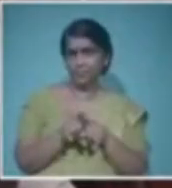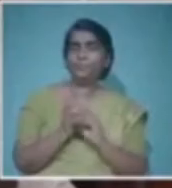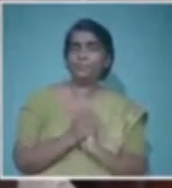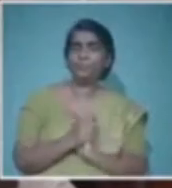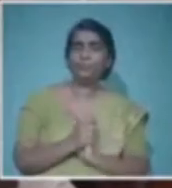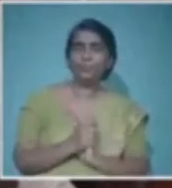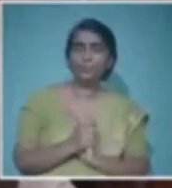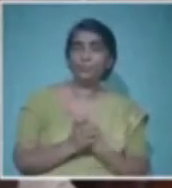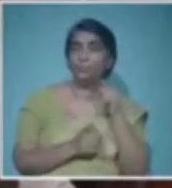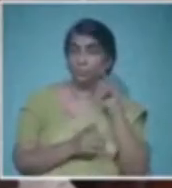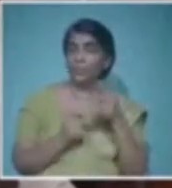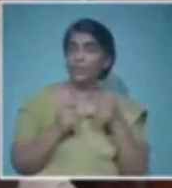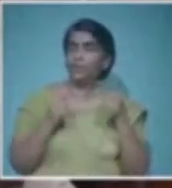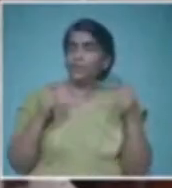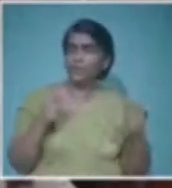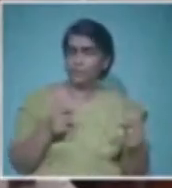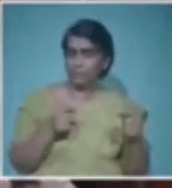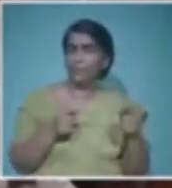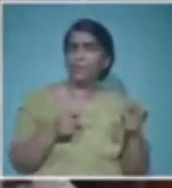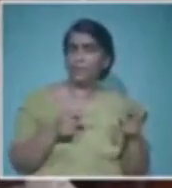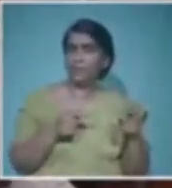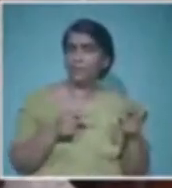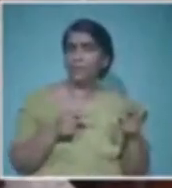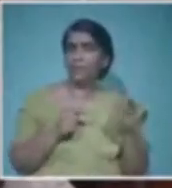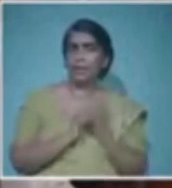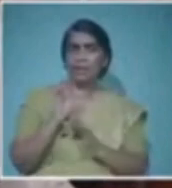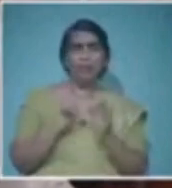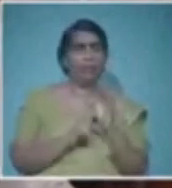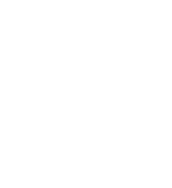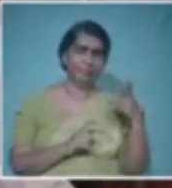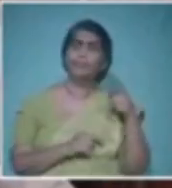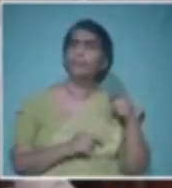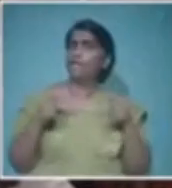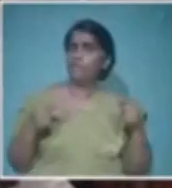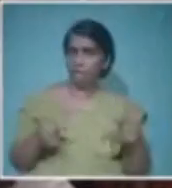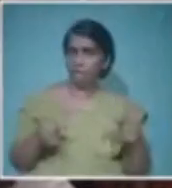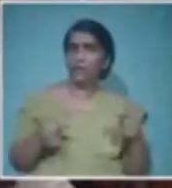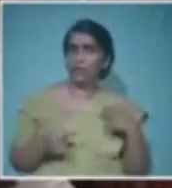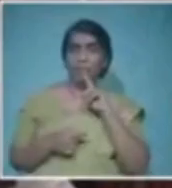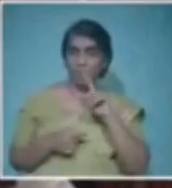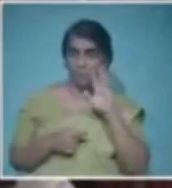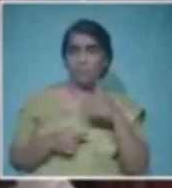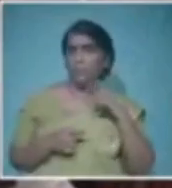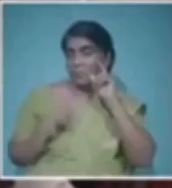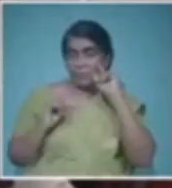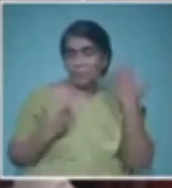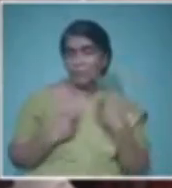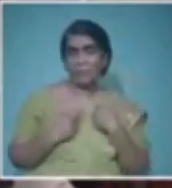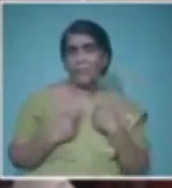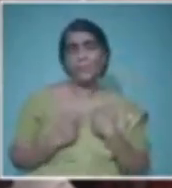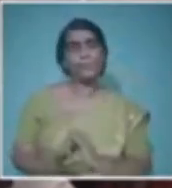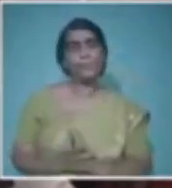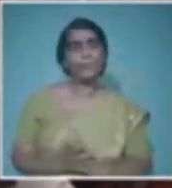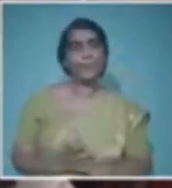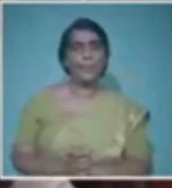சில பாராளுமன்ற உறுப்பினர்கள் அதை ஏற்றுக்கொள்ளவில்லை என்று நான் அறிகிறேன். நான் அறிந்தவரை, உண்மையோ பொய்யோ தெரியாது. ஒன்று, பாராளுமன்றம் நான்கலை வருடங்கள்